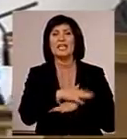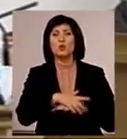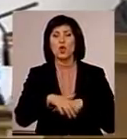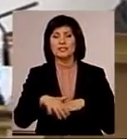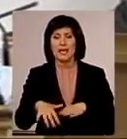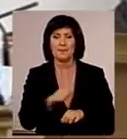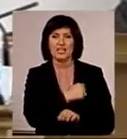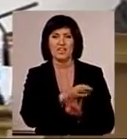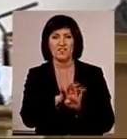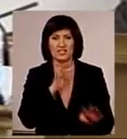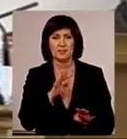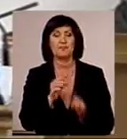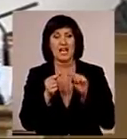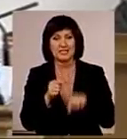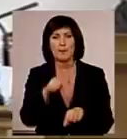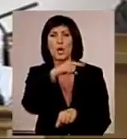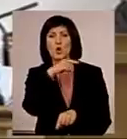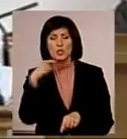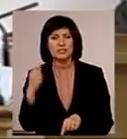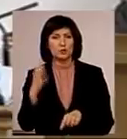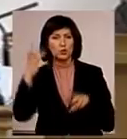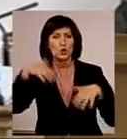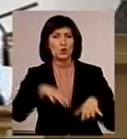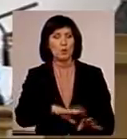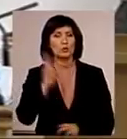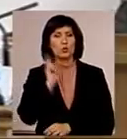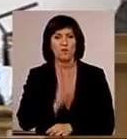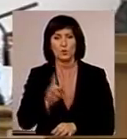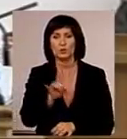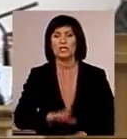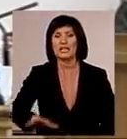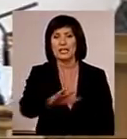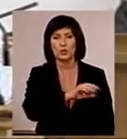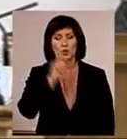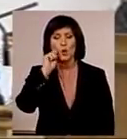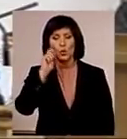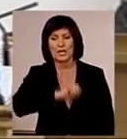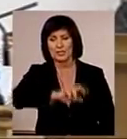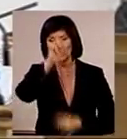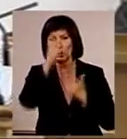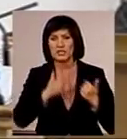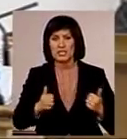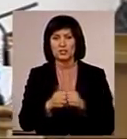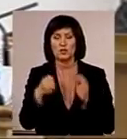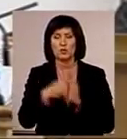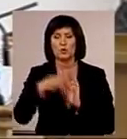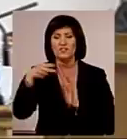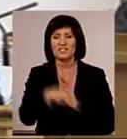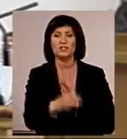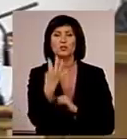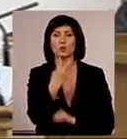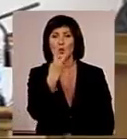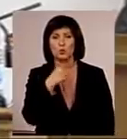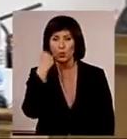іноземних військ, а саме російського Чорноморського флоту, на території української держави до 2042